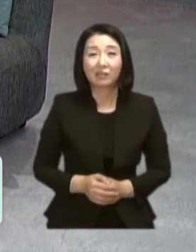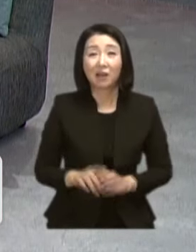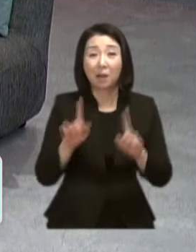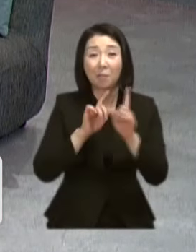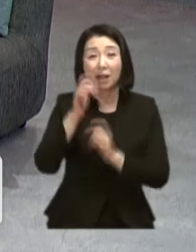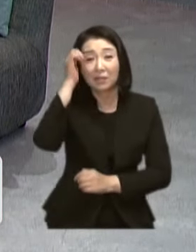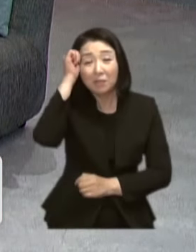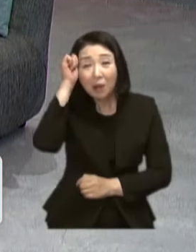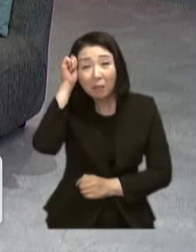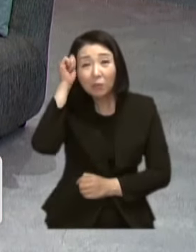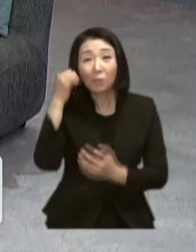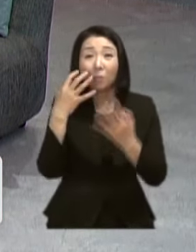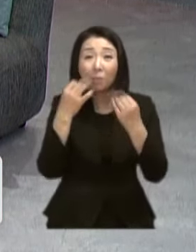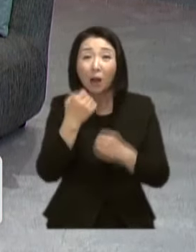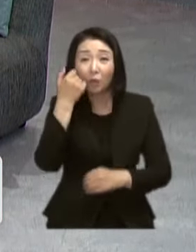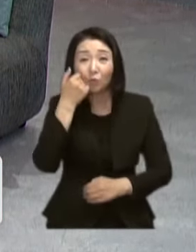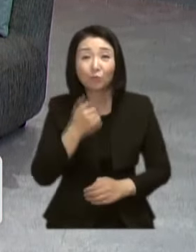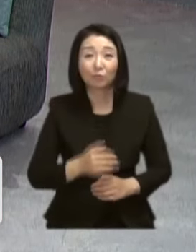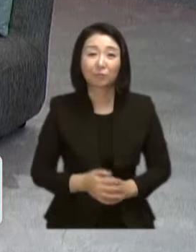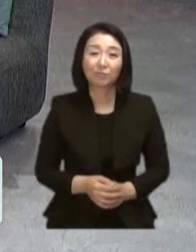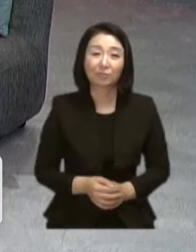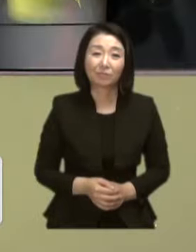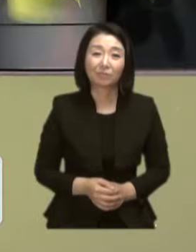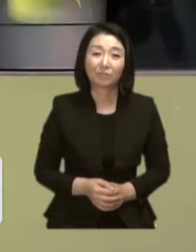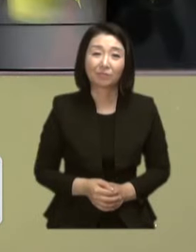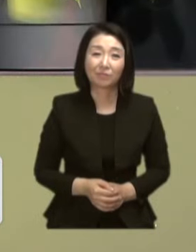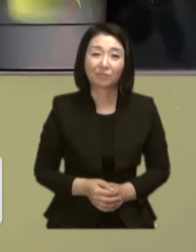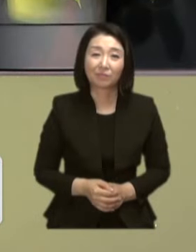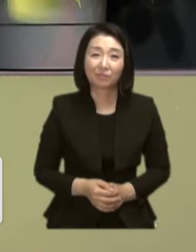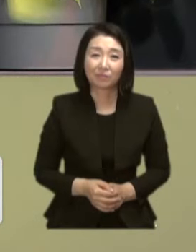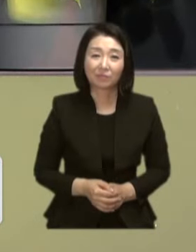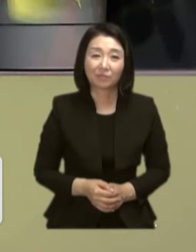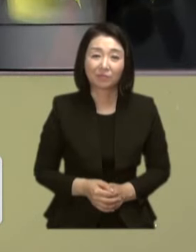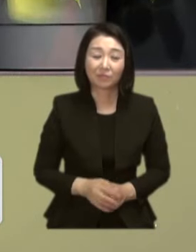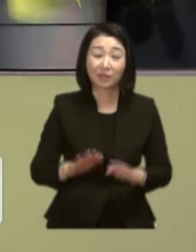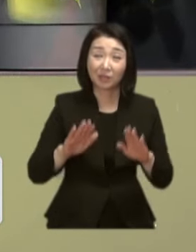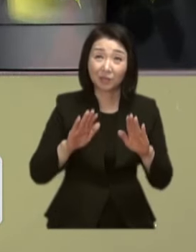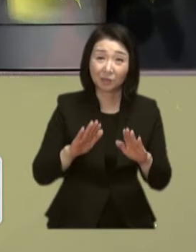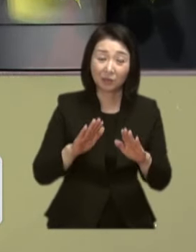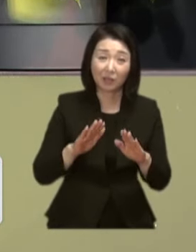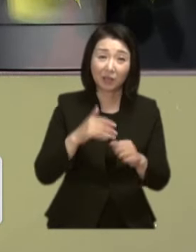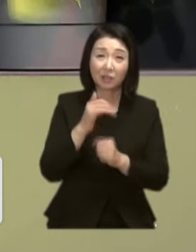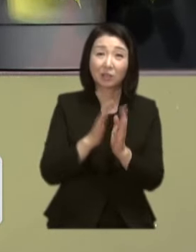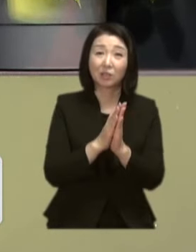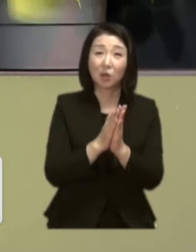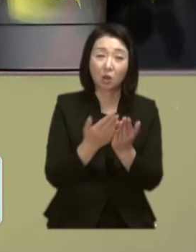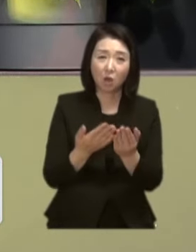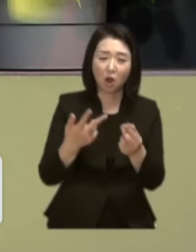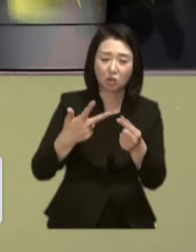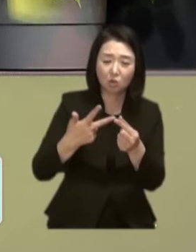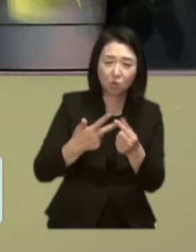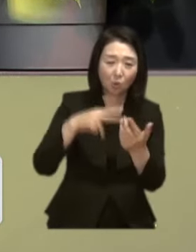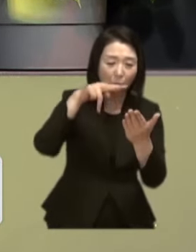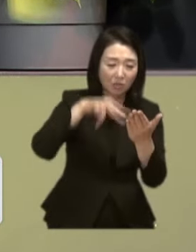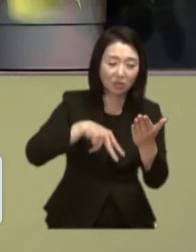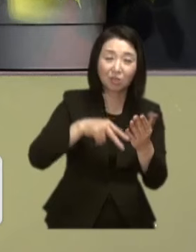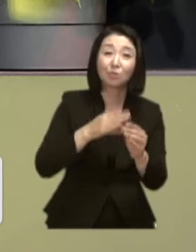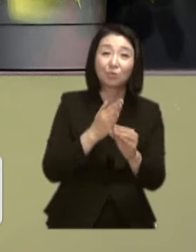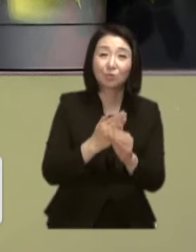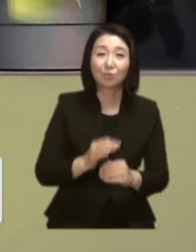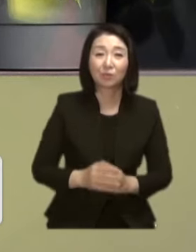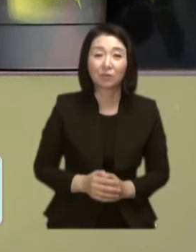정도 암송을 해요? 이렇게 되면. 지금 가장 많이 하는 아이가 이번에 또 7독제 지금 시작을 하고 있고요. 아, 성경을 7독하고 있고. 신구약 7독제 하고